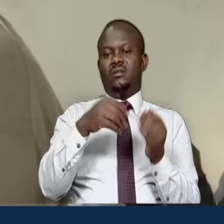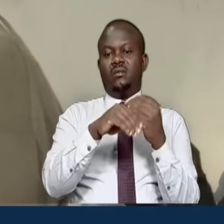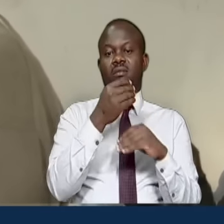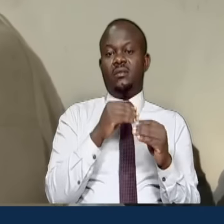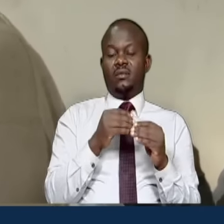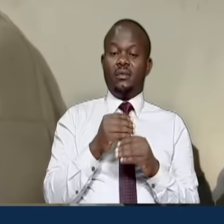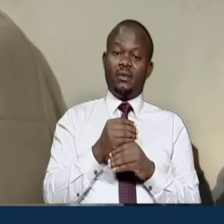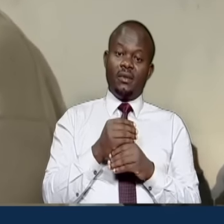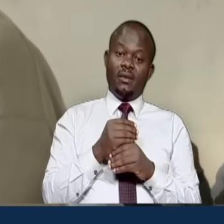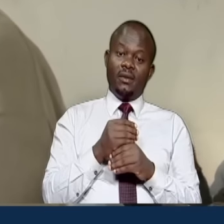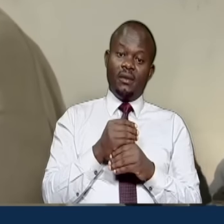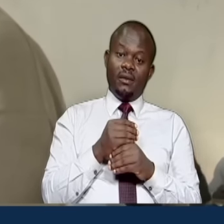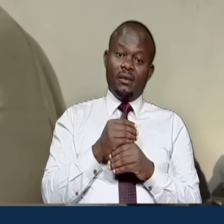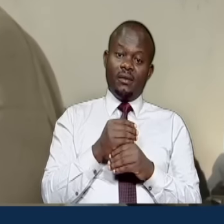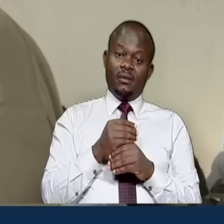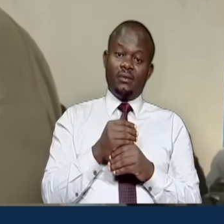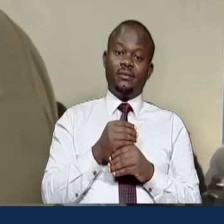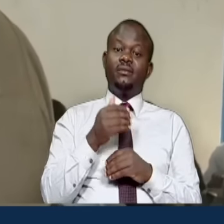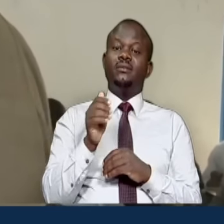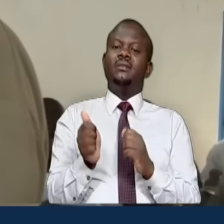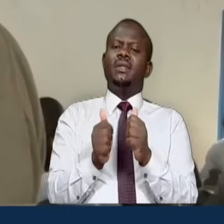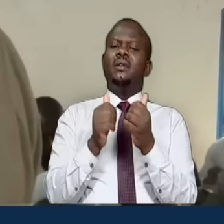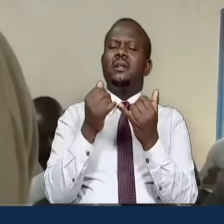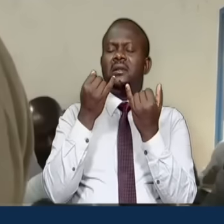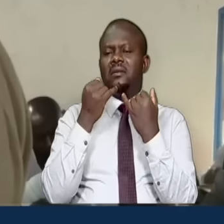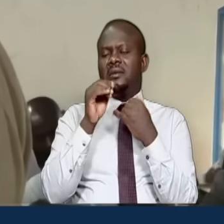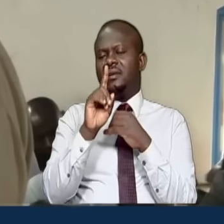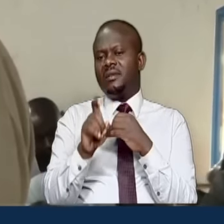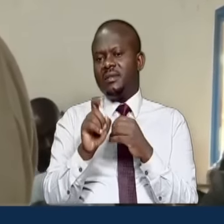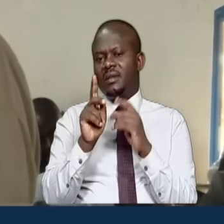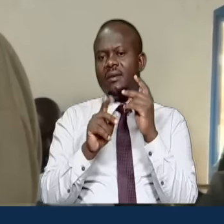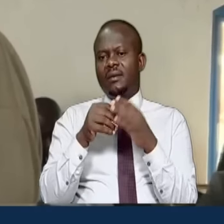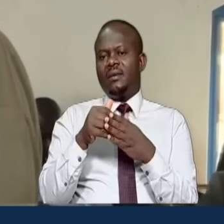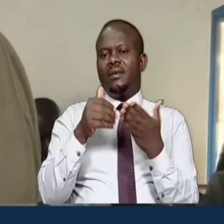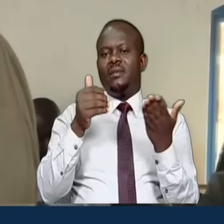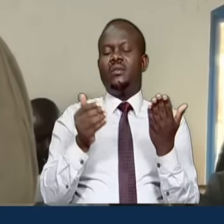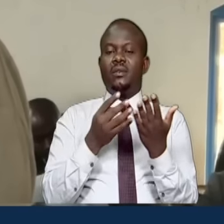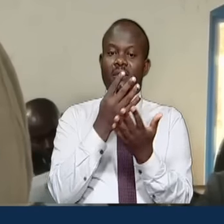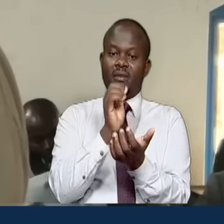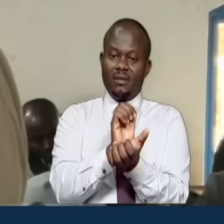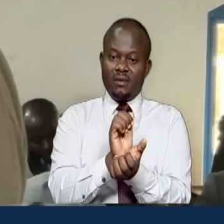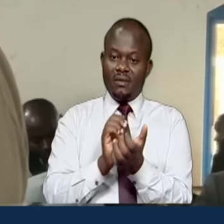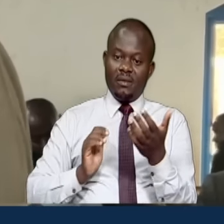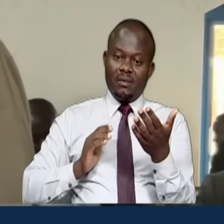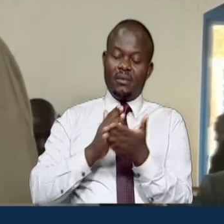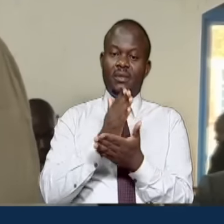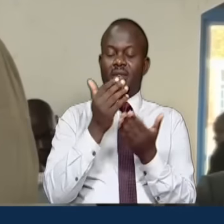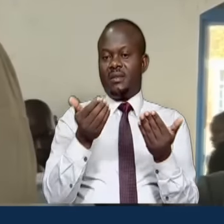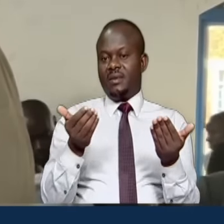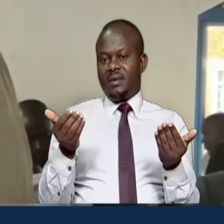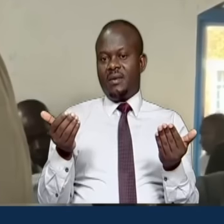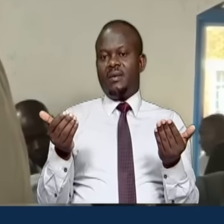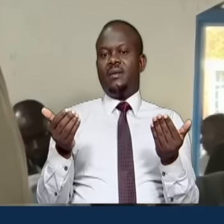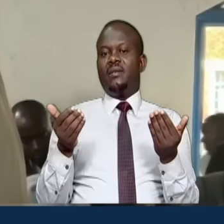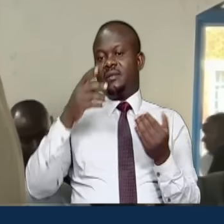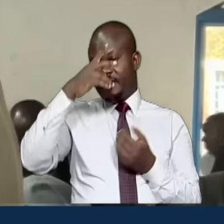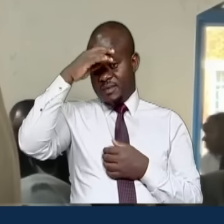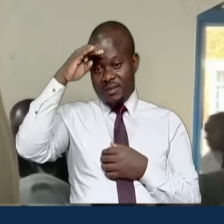kubasorera, arambwira ati none se abantu tugiye kubafunga uburenganzira bw'abana